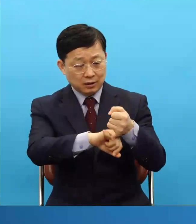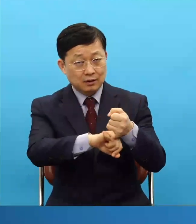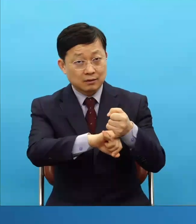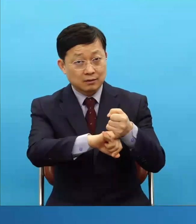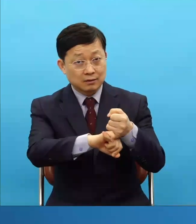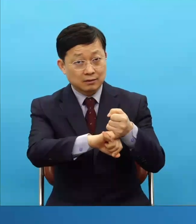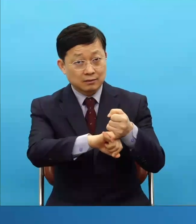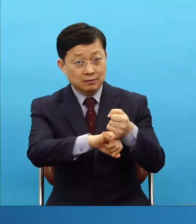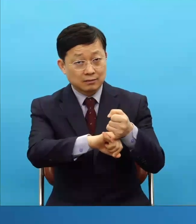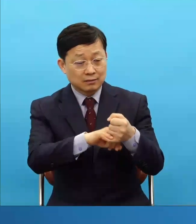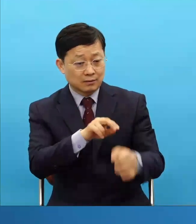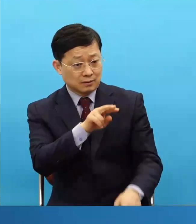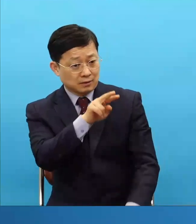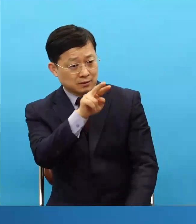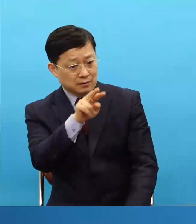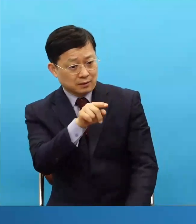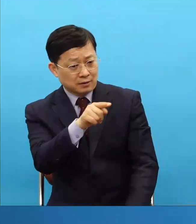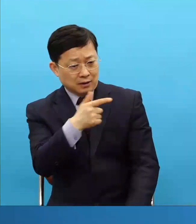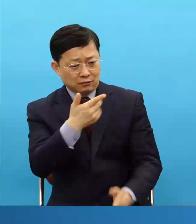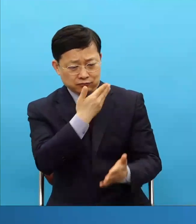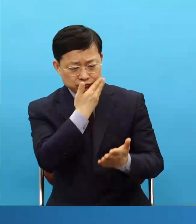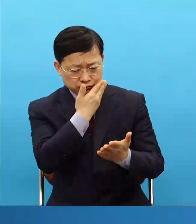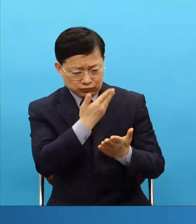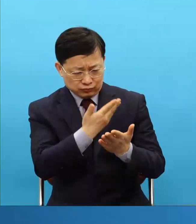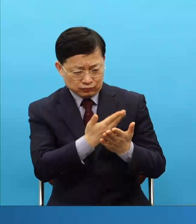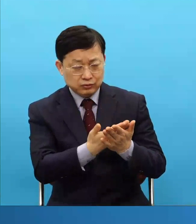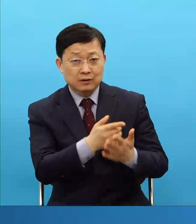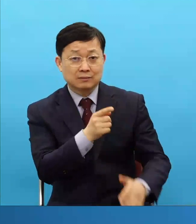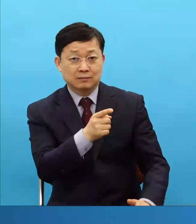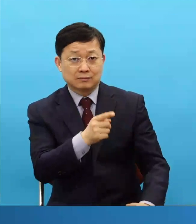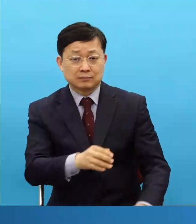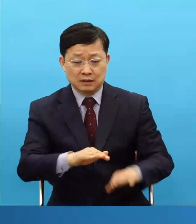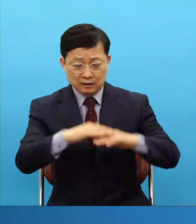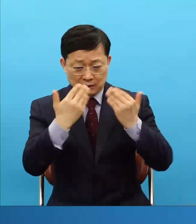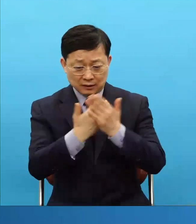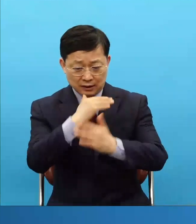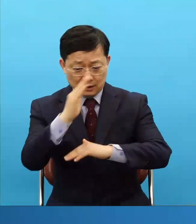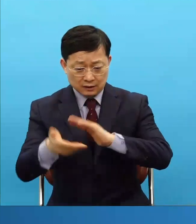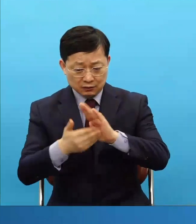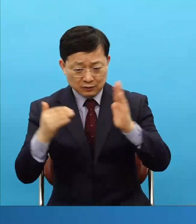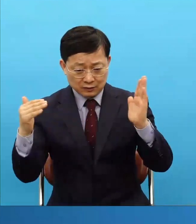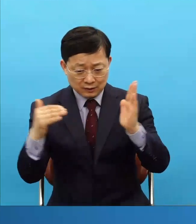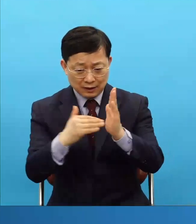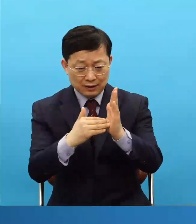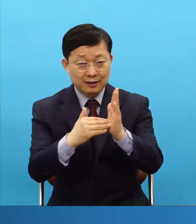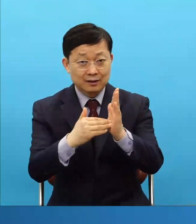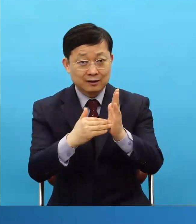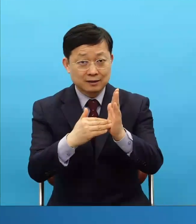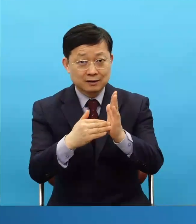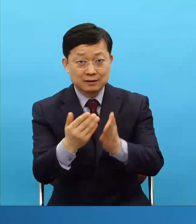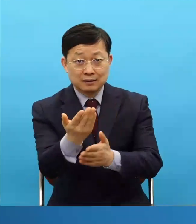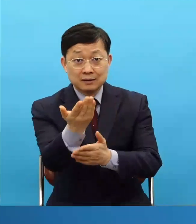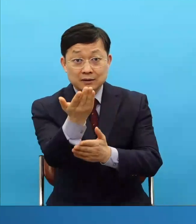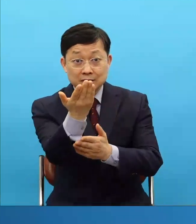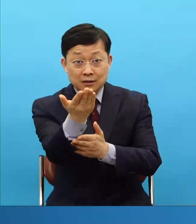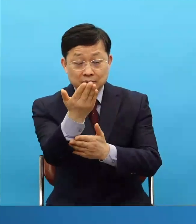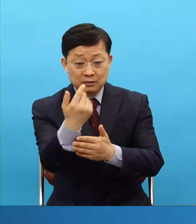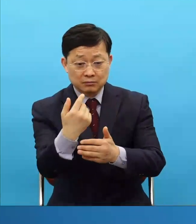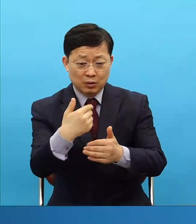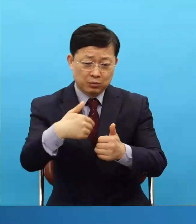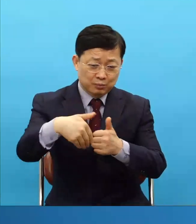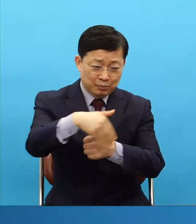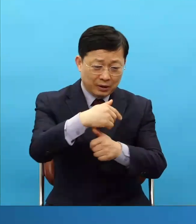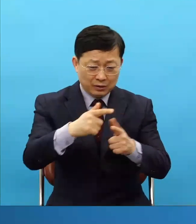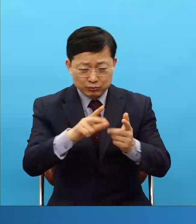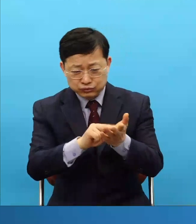Calvary, 이게 굉장히 중요합니다. and it's very important. 다 이루었단 말이죠. He finished it all. 여러분에게 있는 배경 다